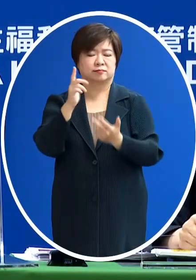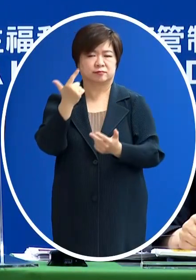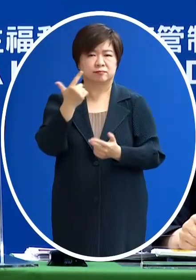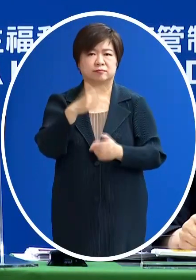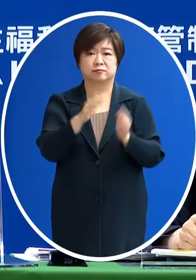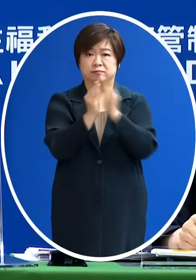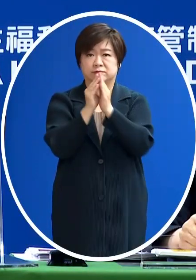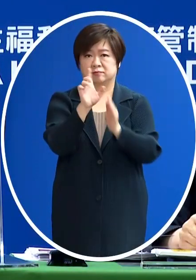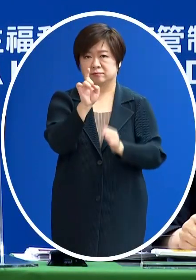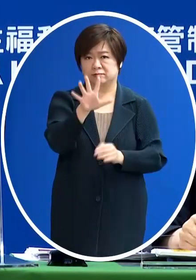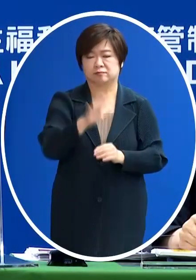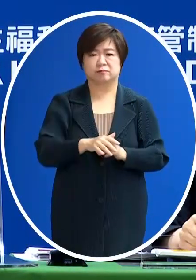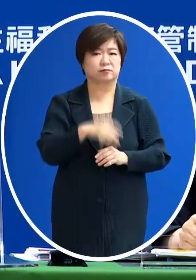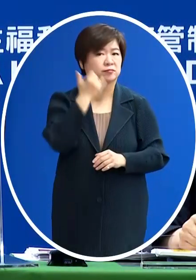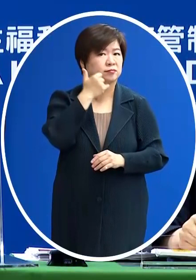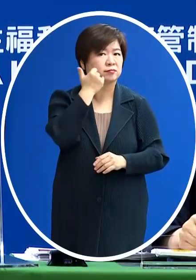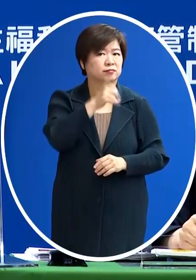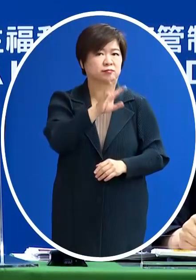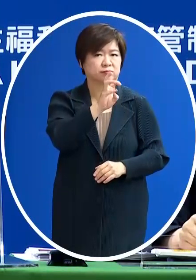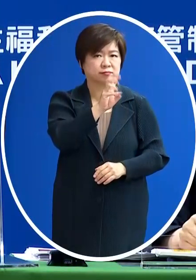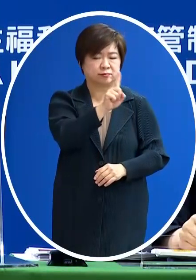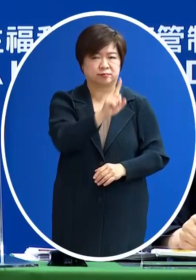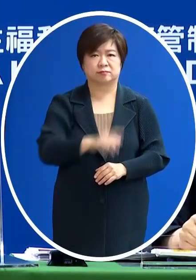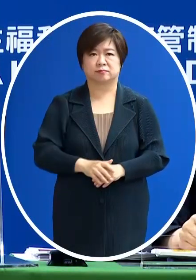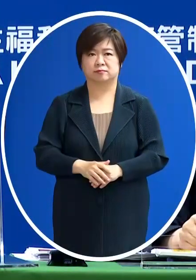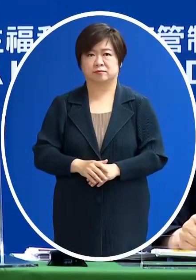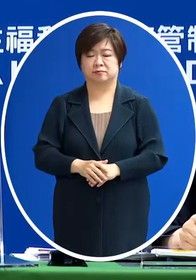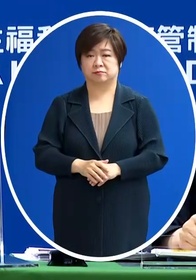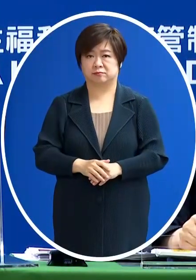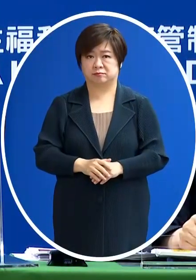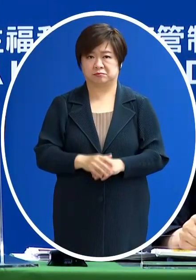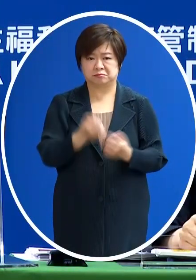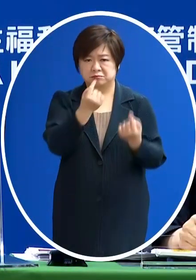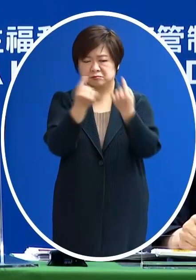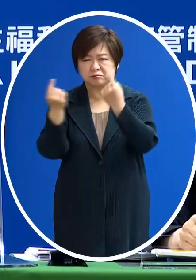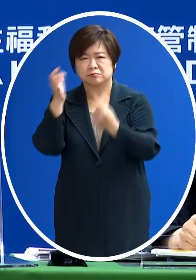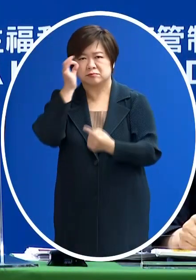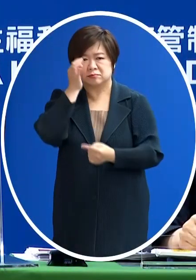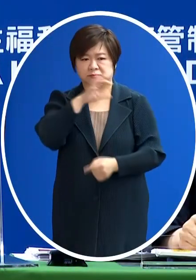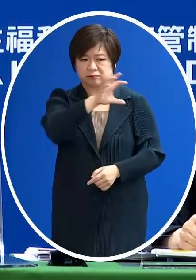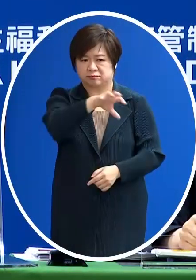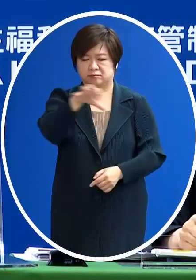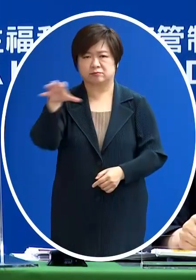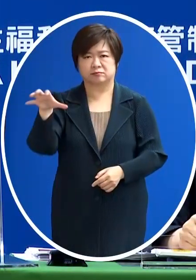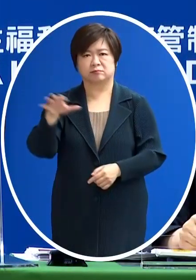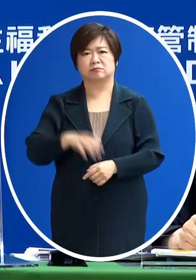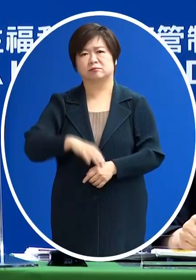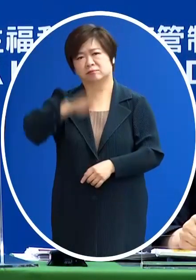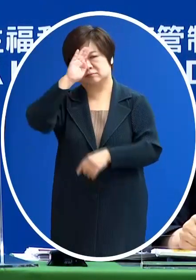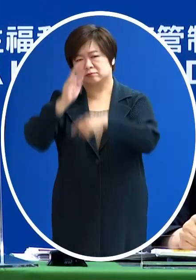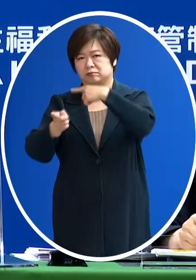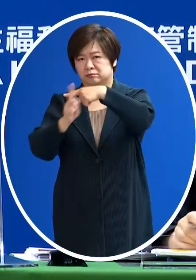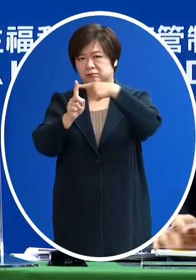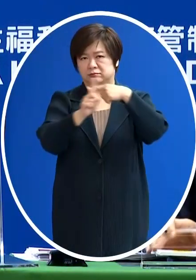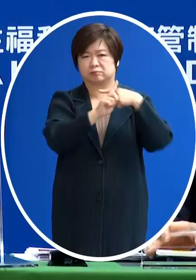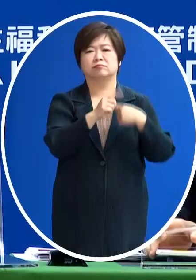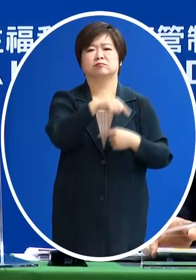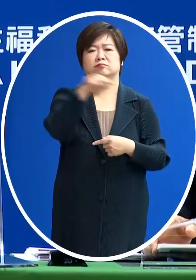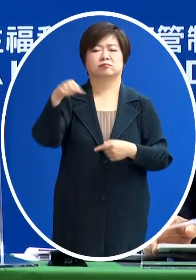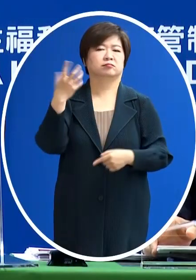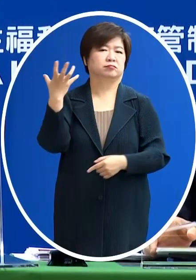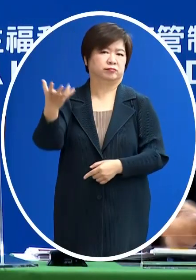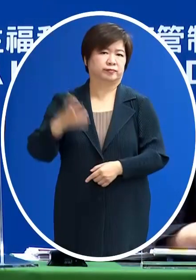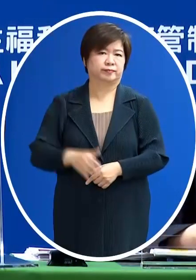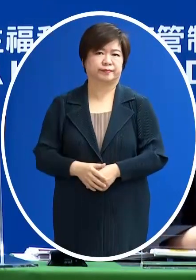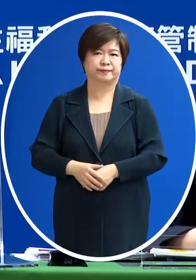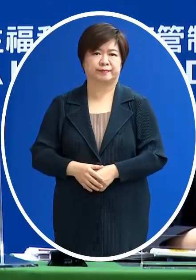15，那基隆是31，这相对这几个县市确诊的人比较多。